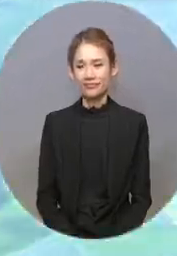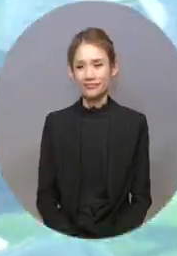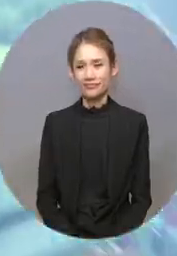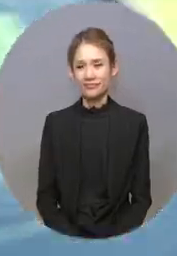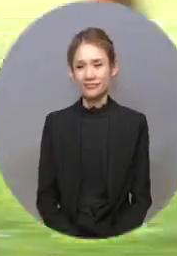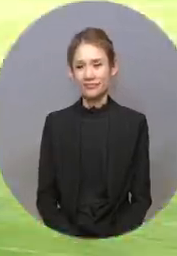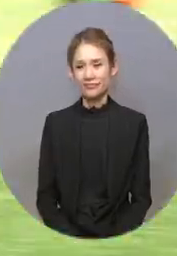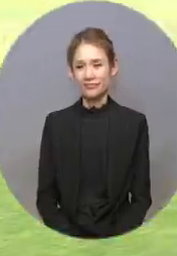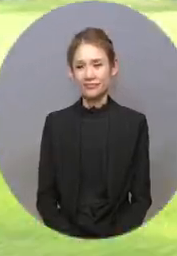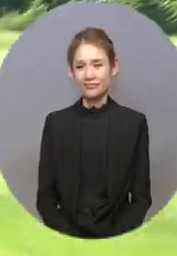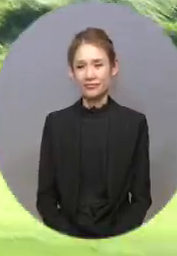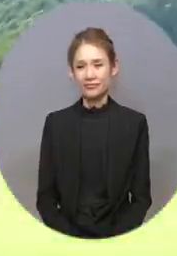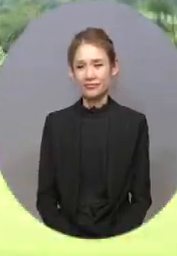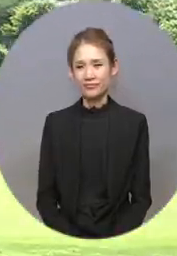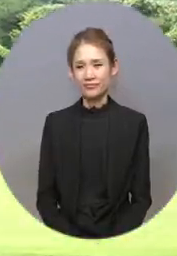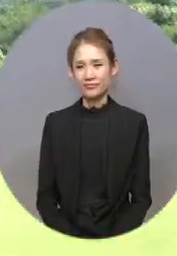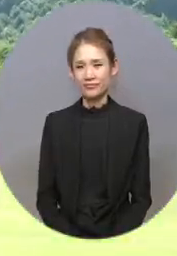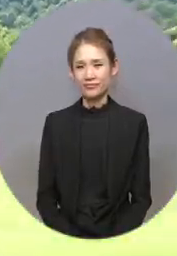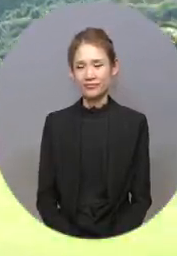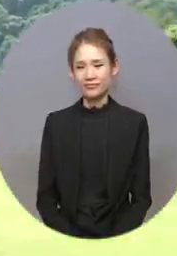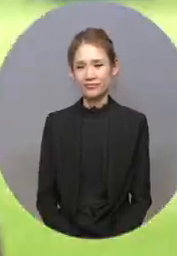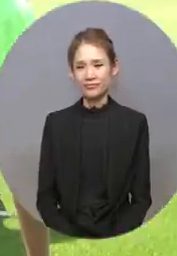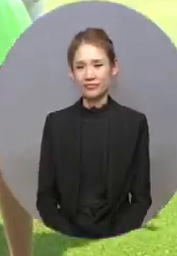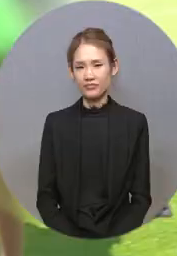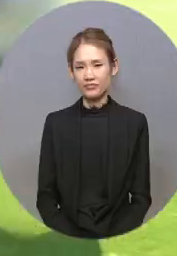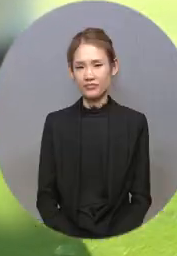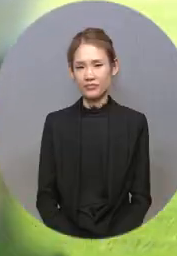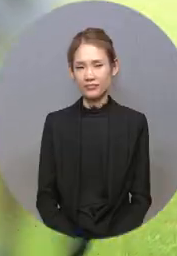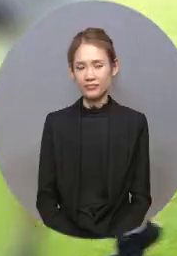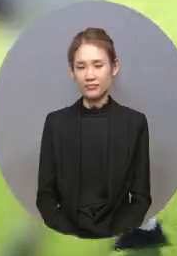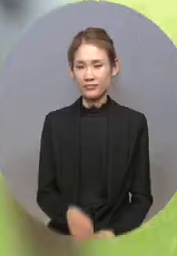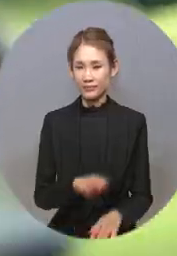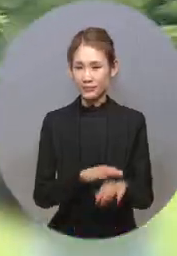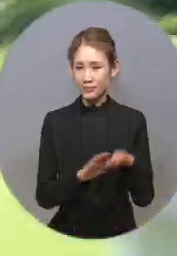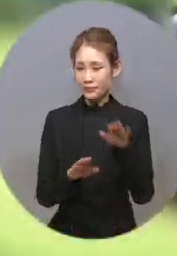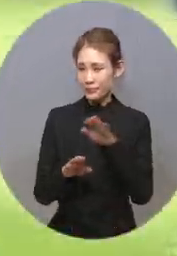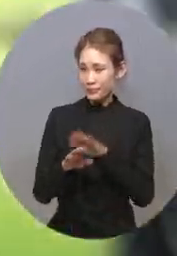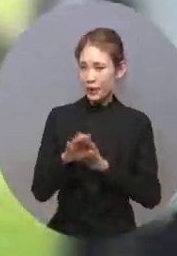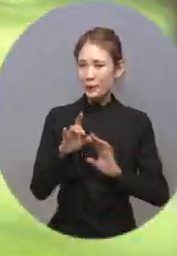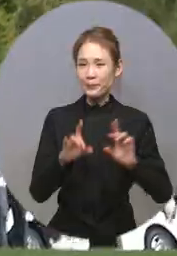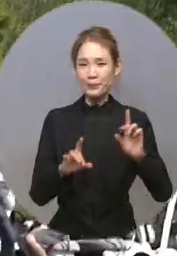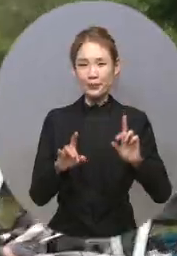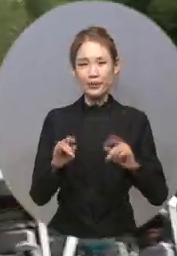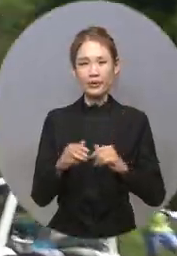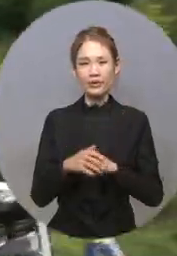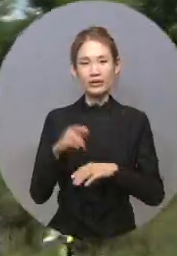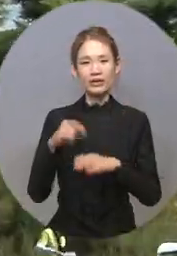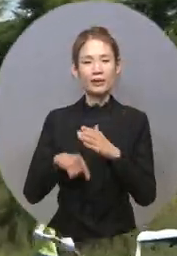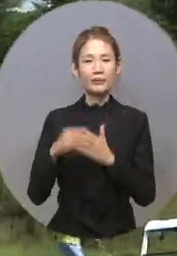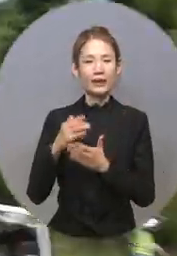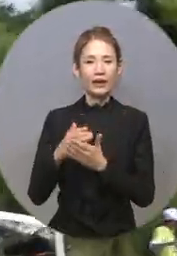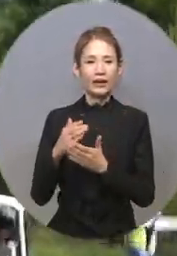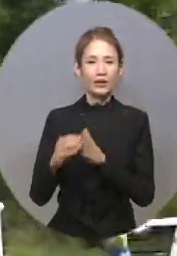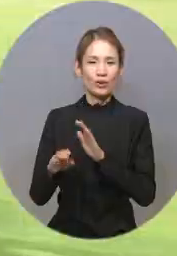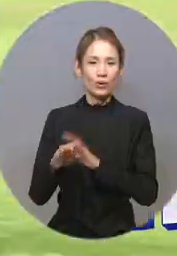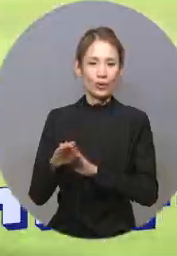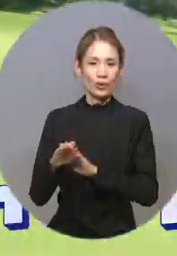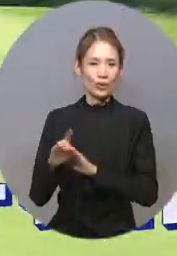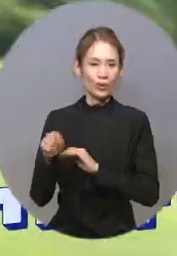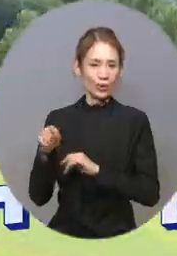왼쪽 오른쪽이 네, 어떻게 생겼어요? 컸어. 핀 왼쪽 핀. 오른쪽이. 고객님 깃대보다는 오른쪽 보셔야 돼요. 깃대보다 오른쪽이면 뻔